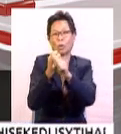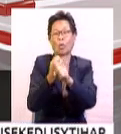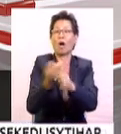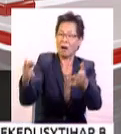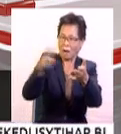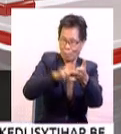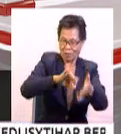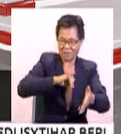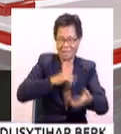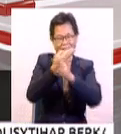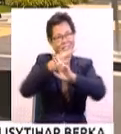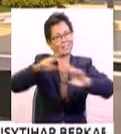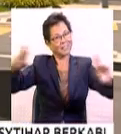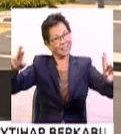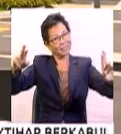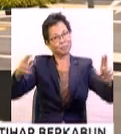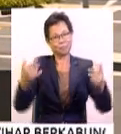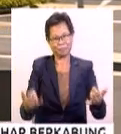sediakan.